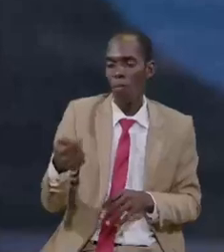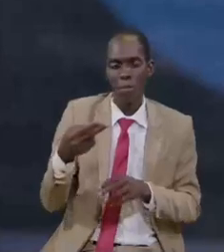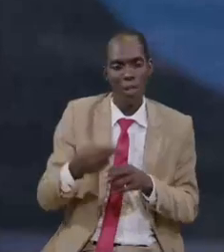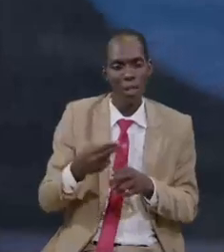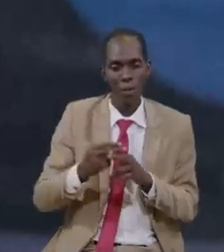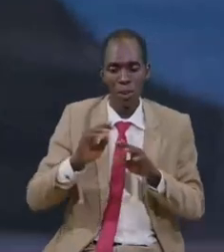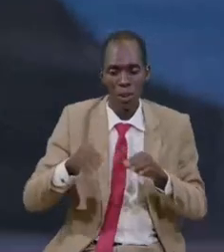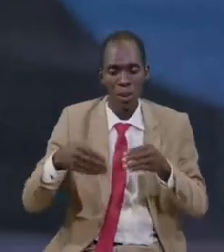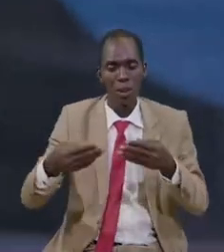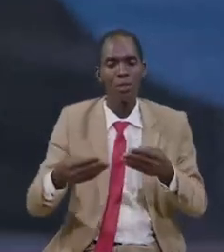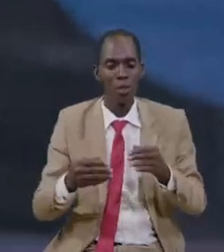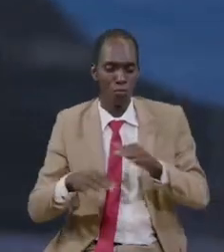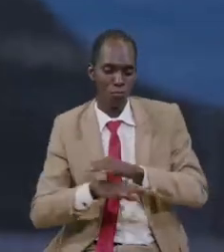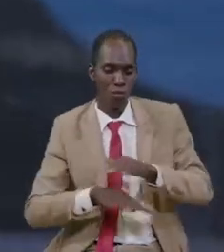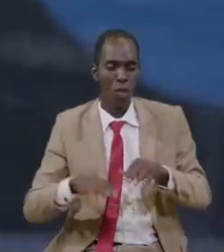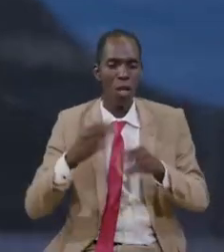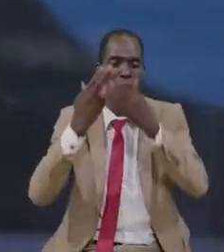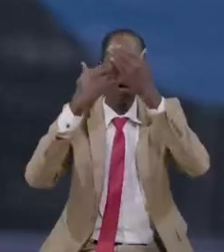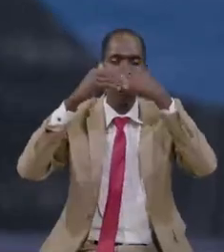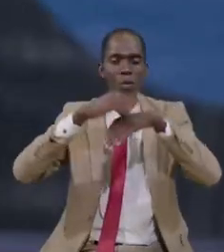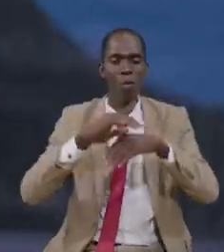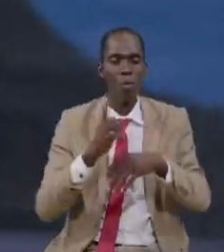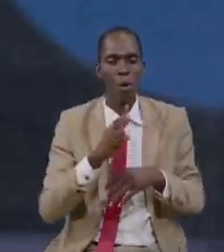par lequel nous pouvons être sauvés,